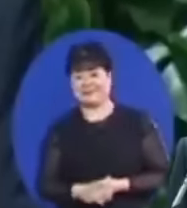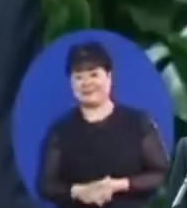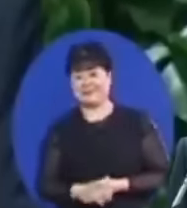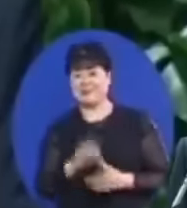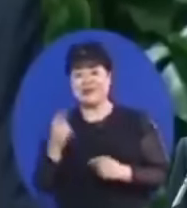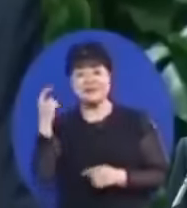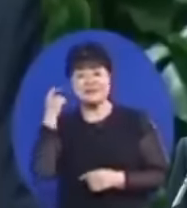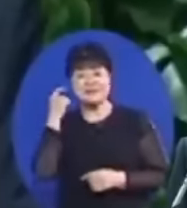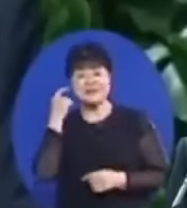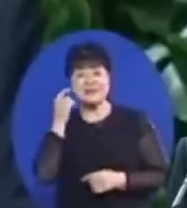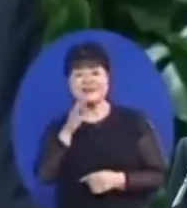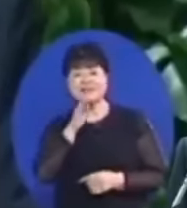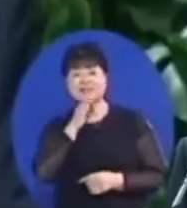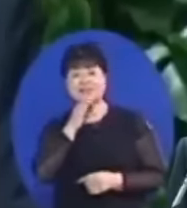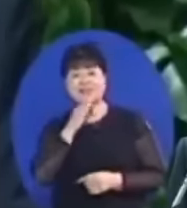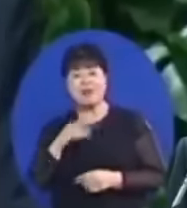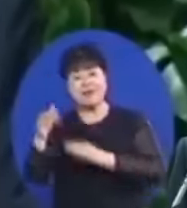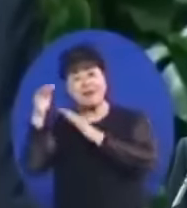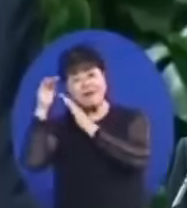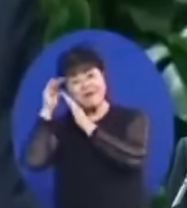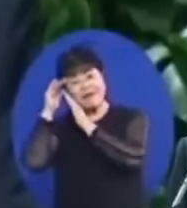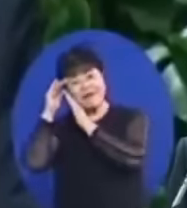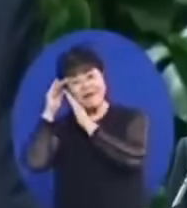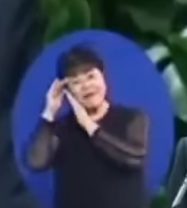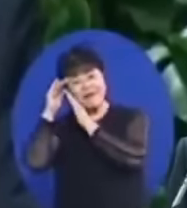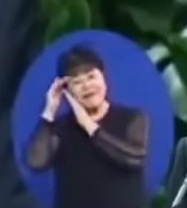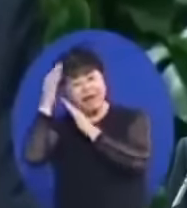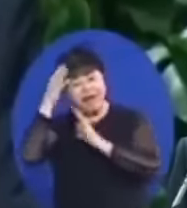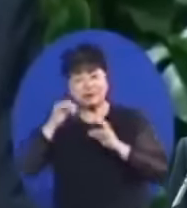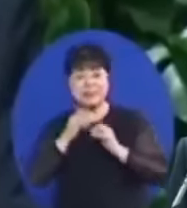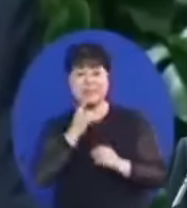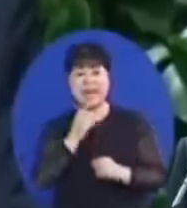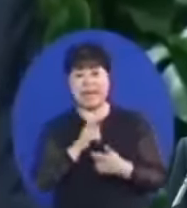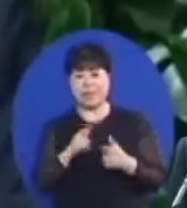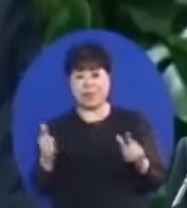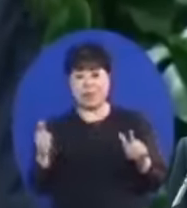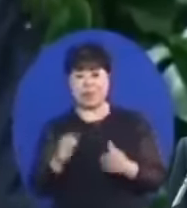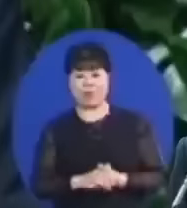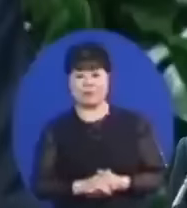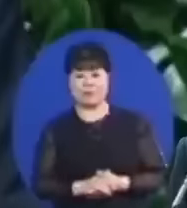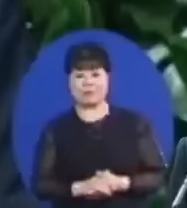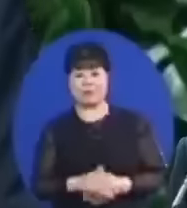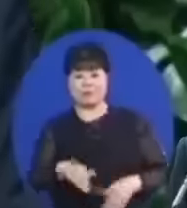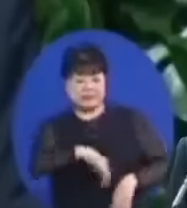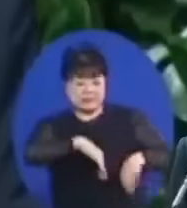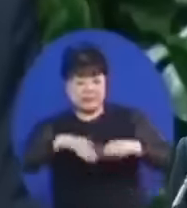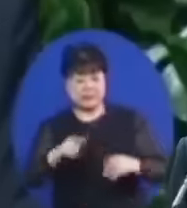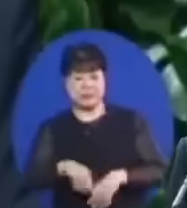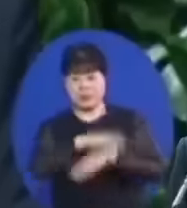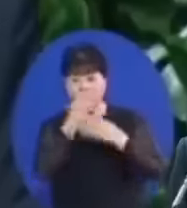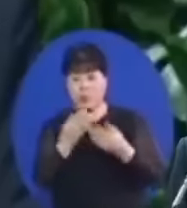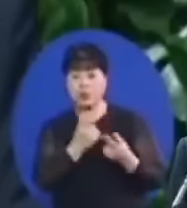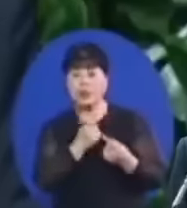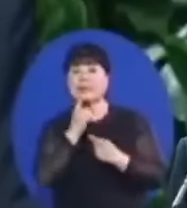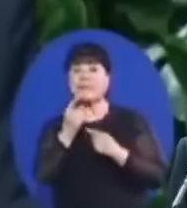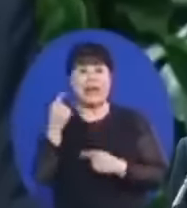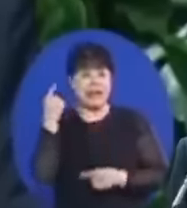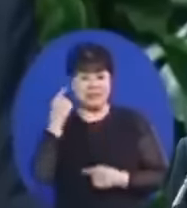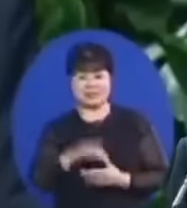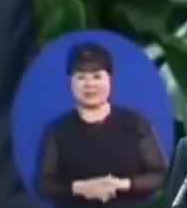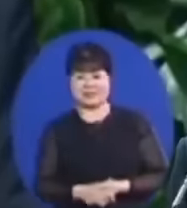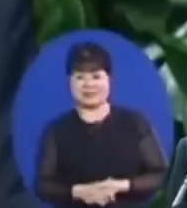그 말을 들을 때 귀가 아주 기울였습니다. 한두 사람이 하는 말이 아니라 지나가는 사람들마다 그 이야기에 꽃을